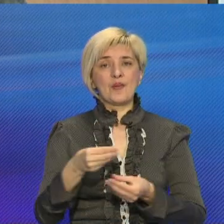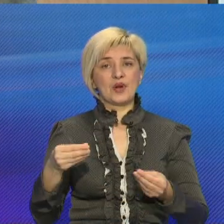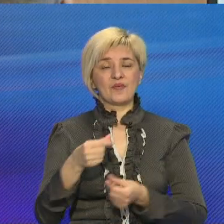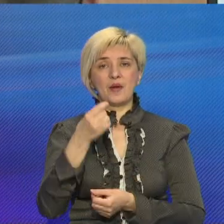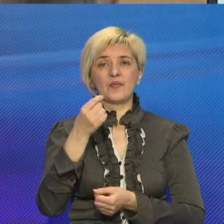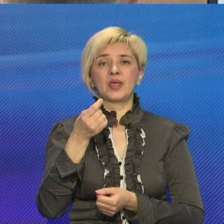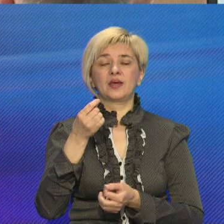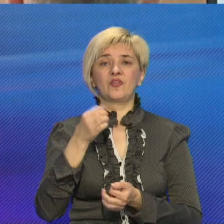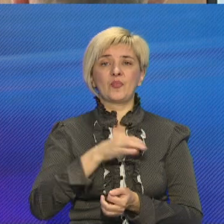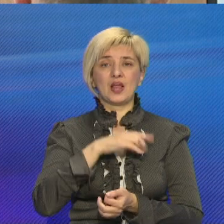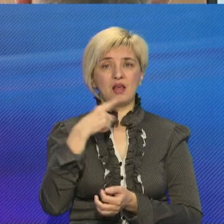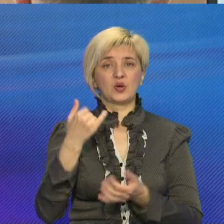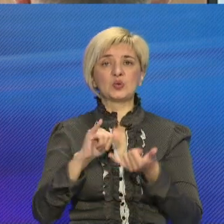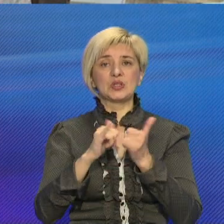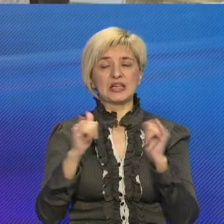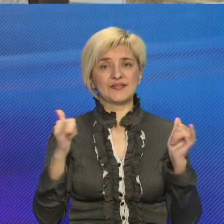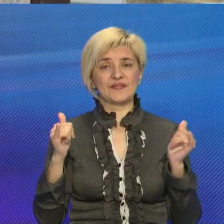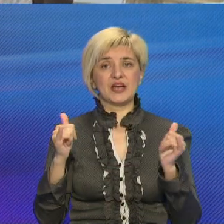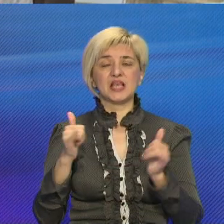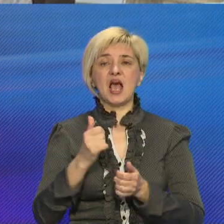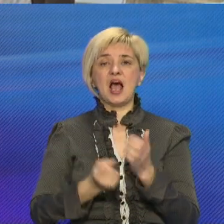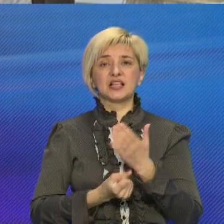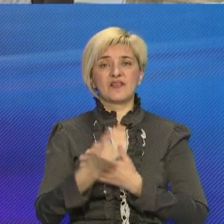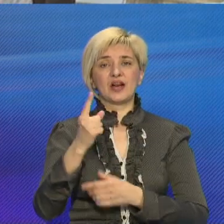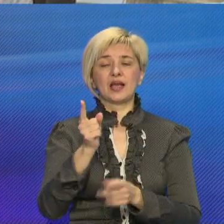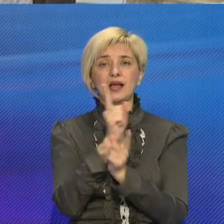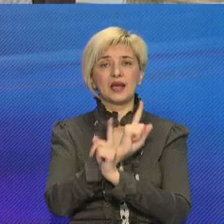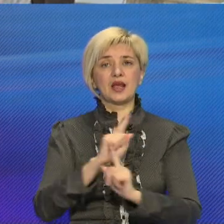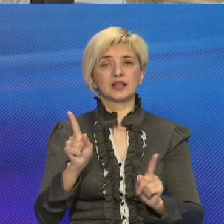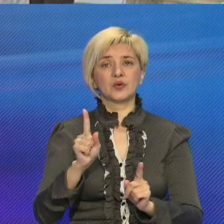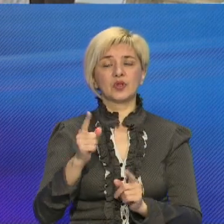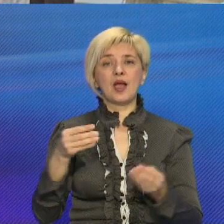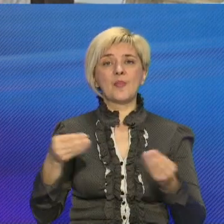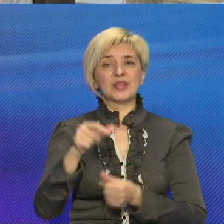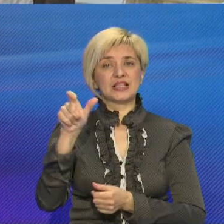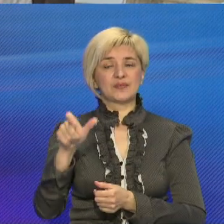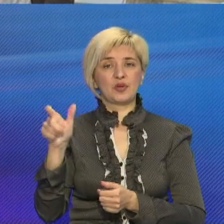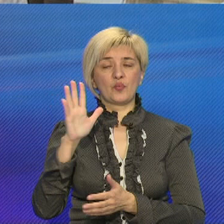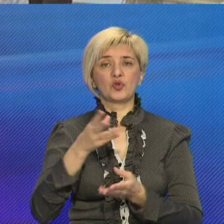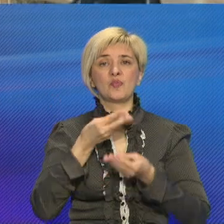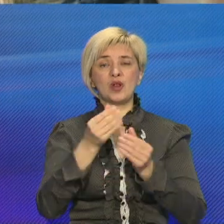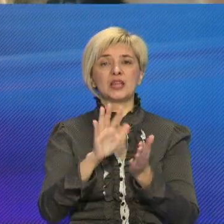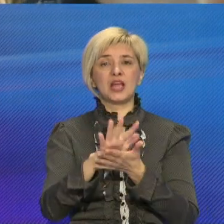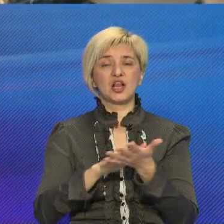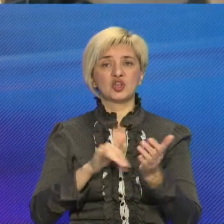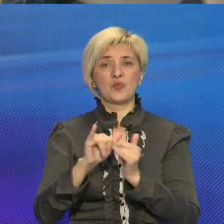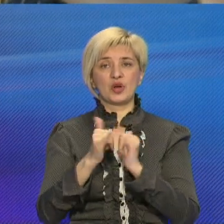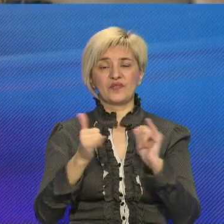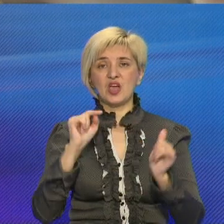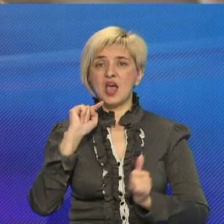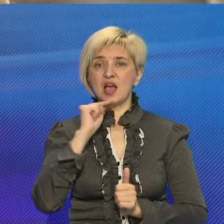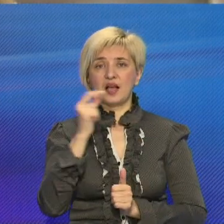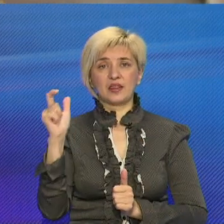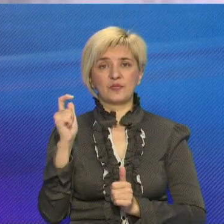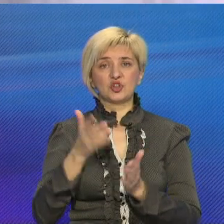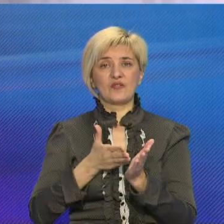ў прыватнасці імкліва развіваецца. А з'яўленне крэатыўных бізнесменаў будзе толькі спрыяць далейшаму развіццю эканамічнага